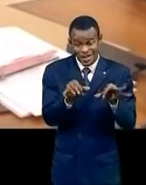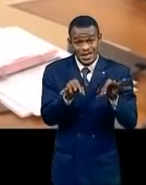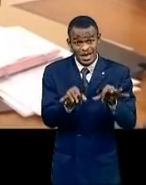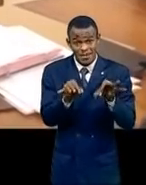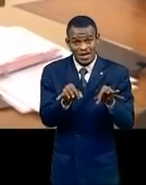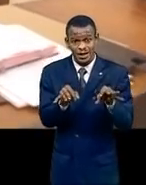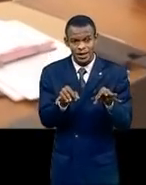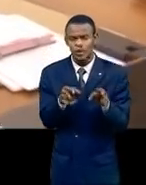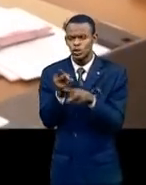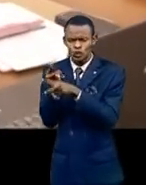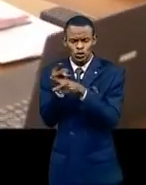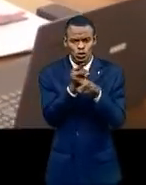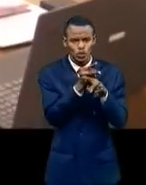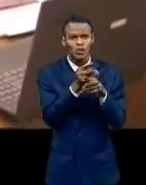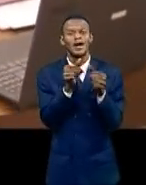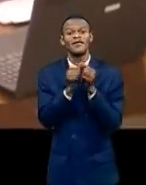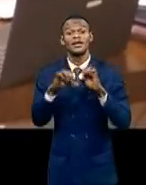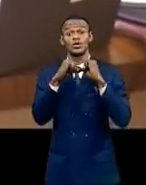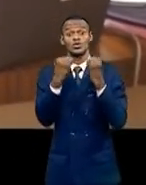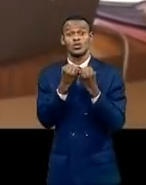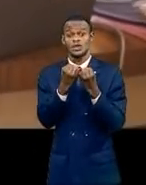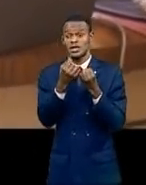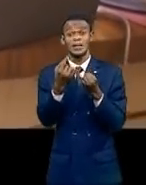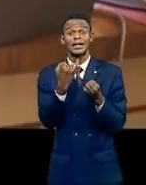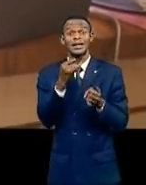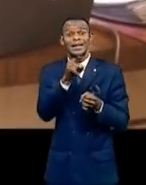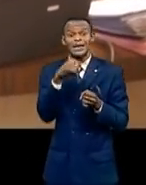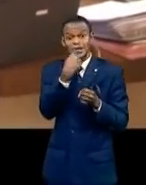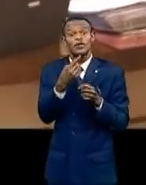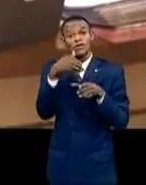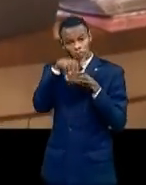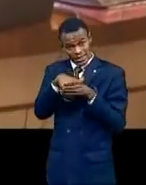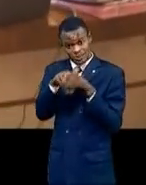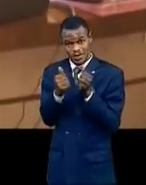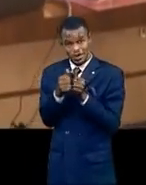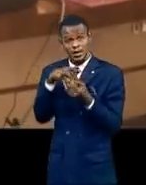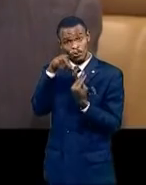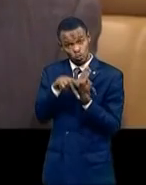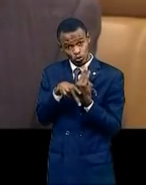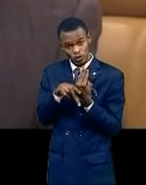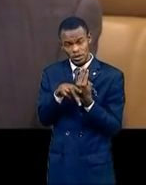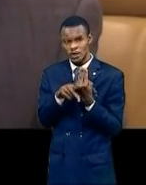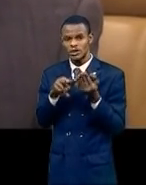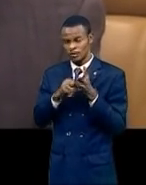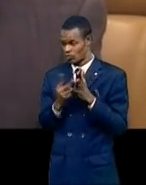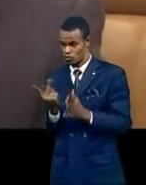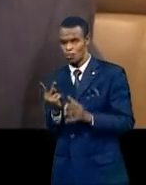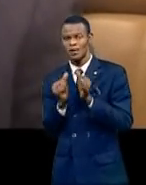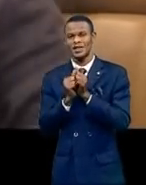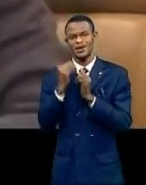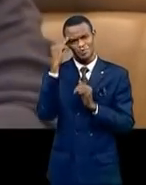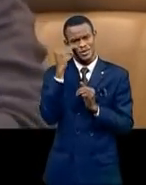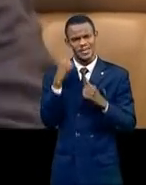les institutions impactées par ces projets autour du ministre d'État, ministre de l'Urbanisme et Habitat.